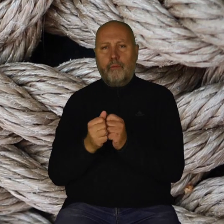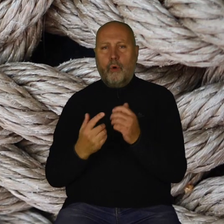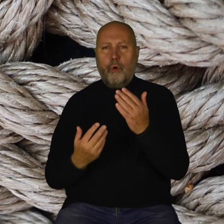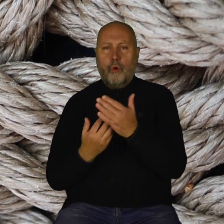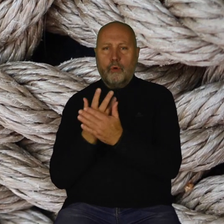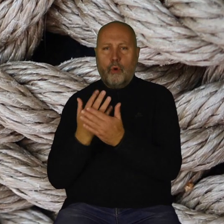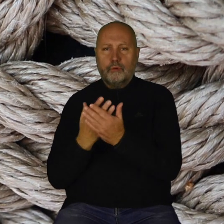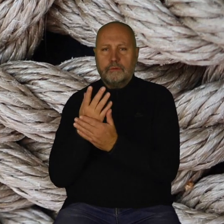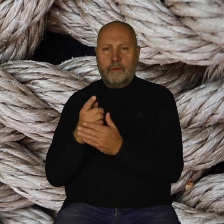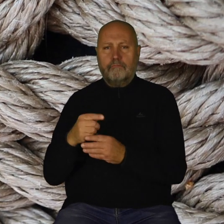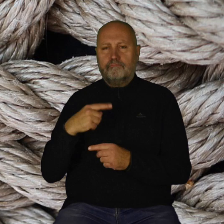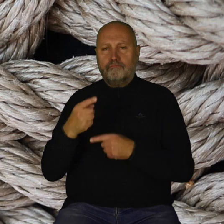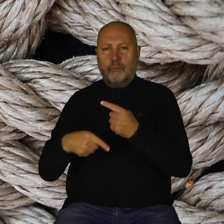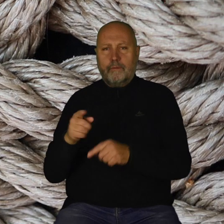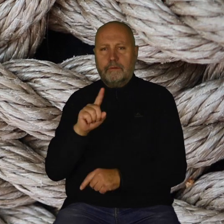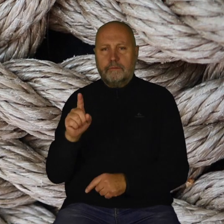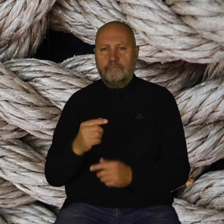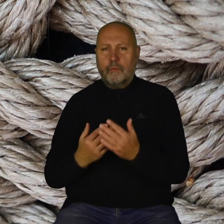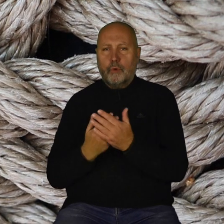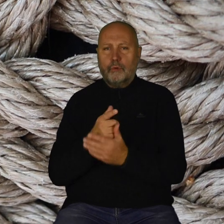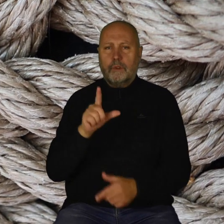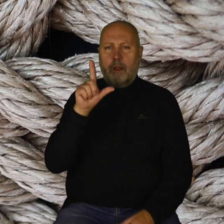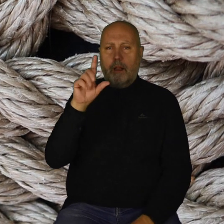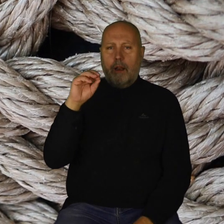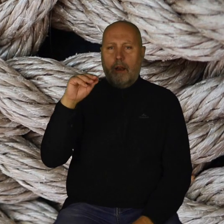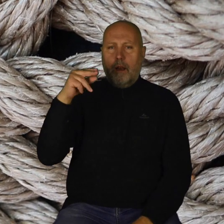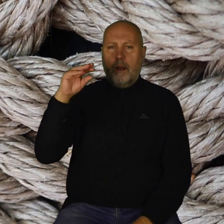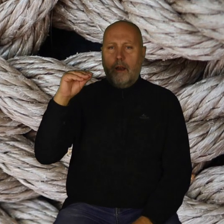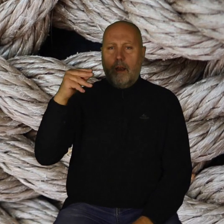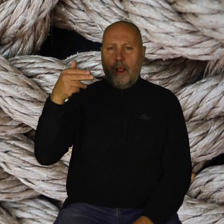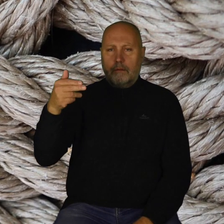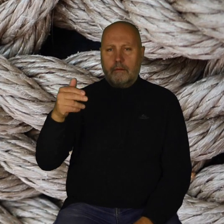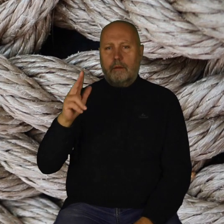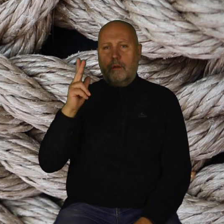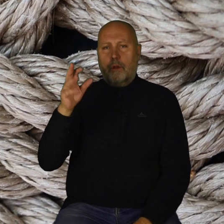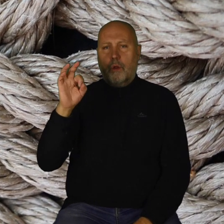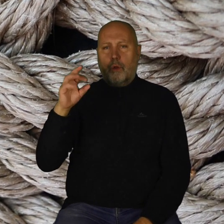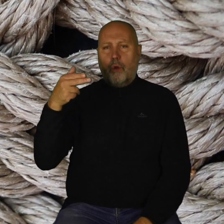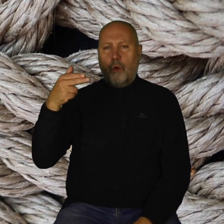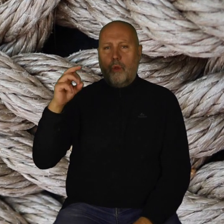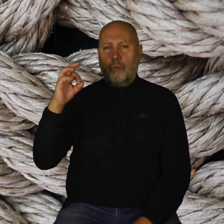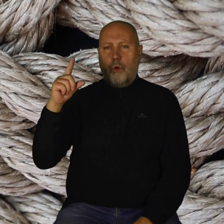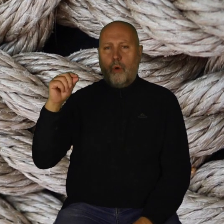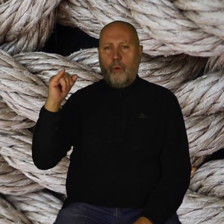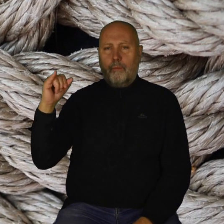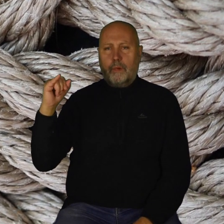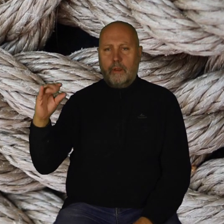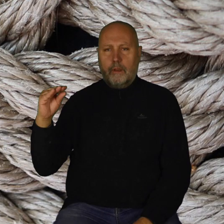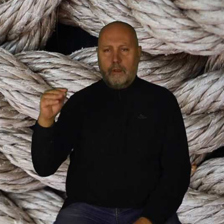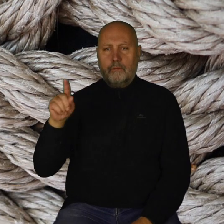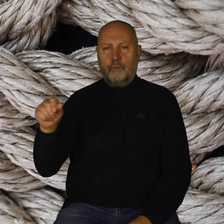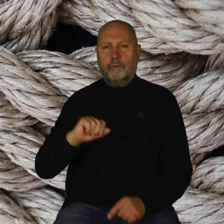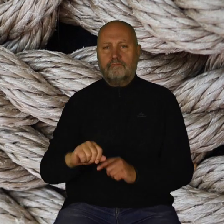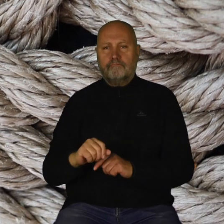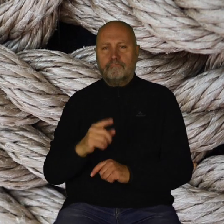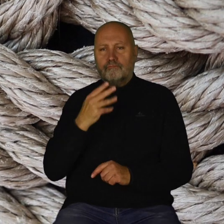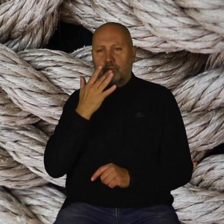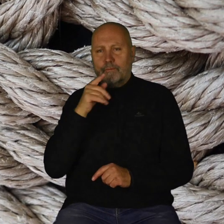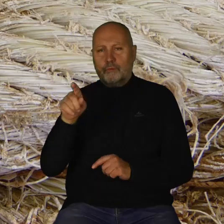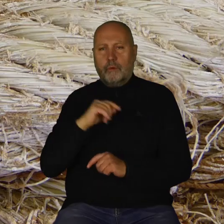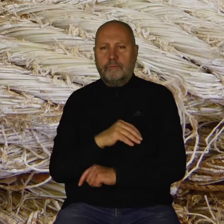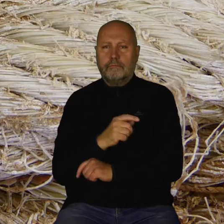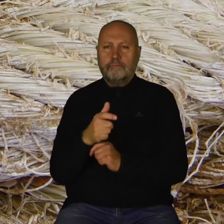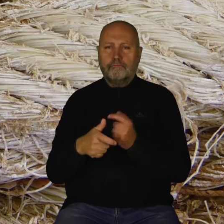lub roślinnego wytwarzany z lnu i konopii Mówimy wtedy o płócien i